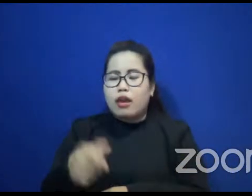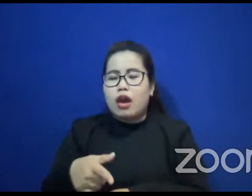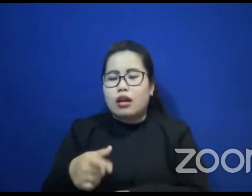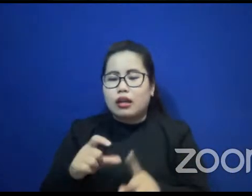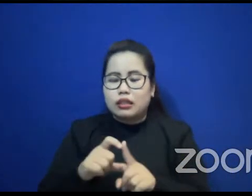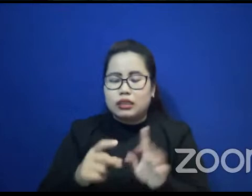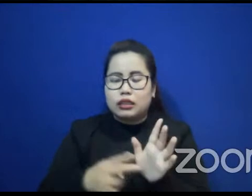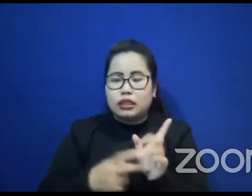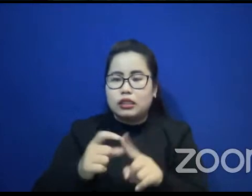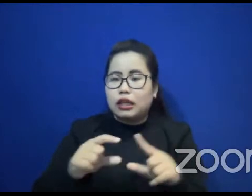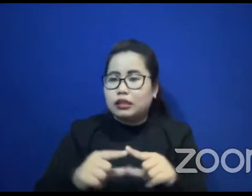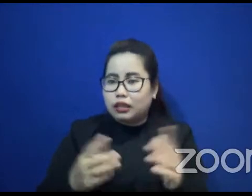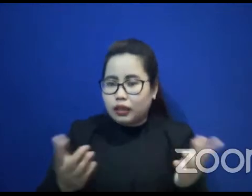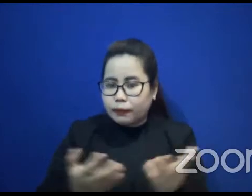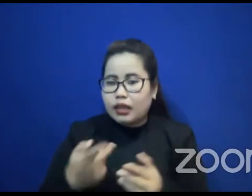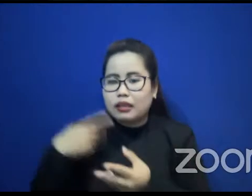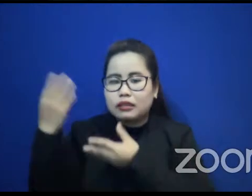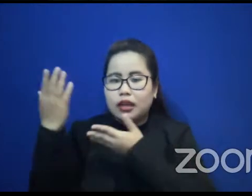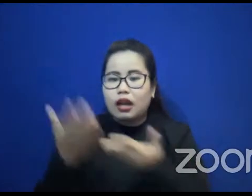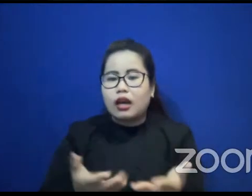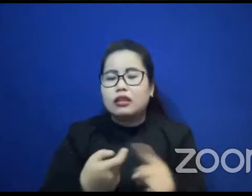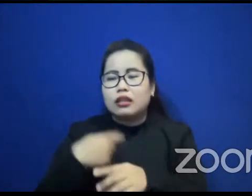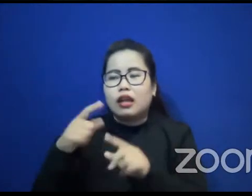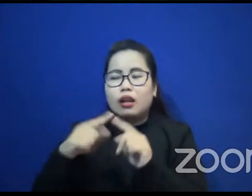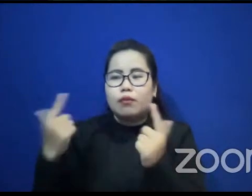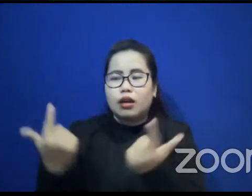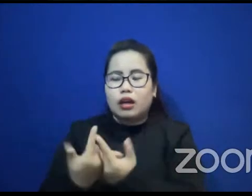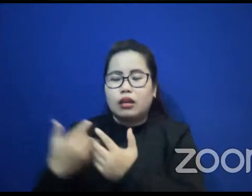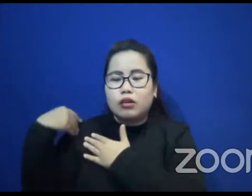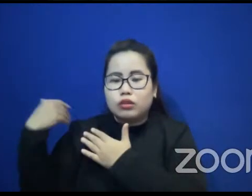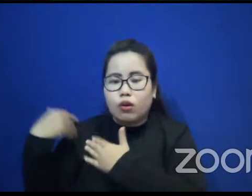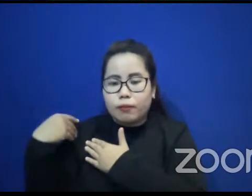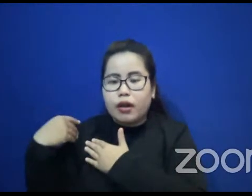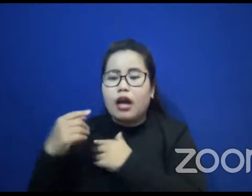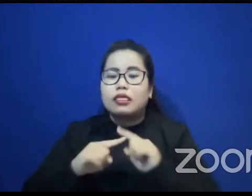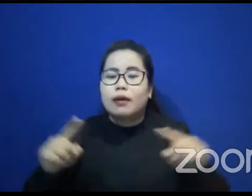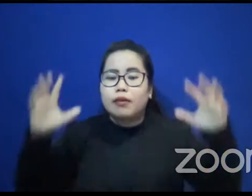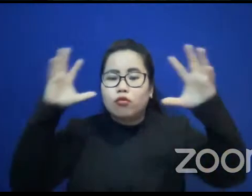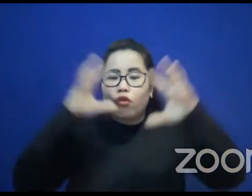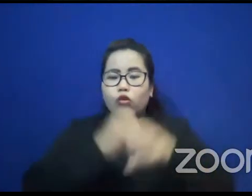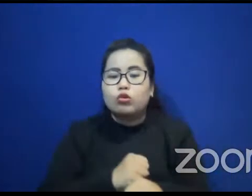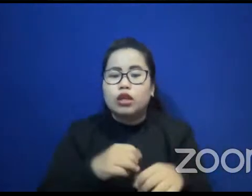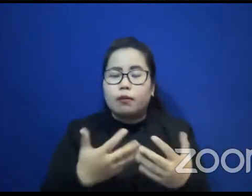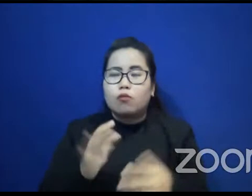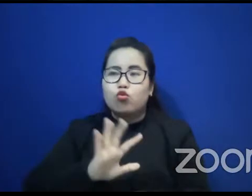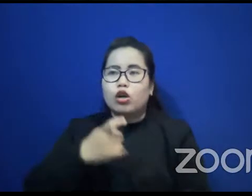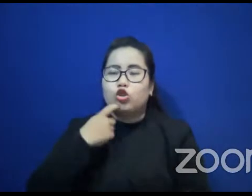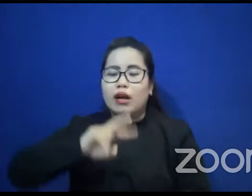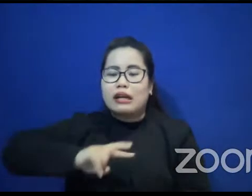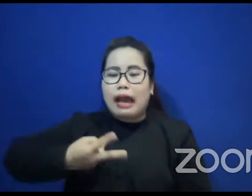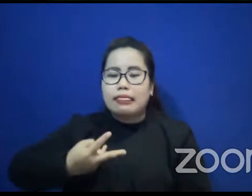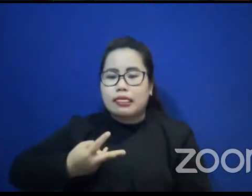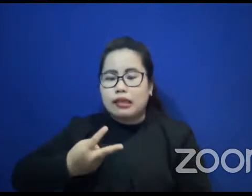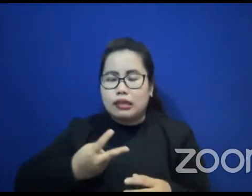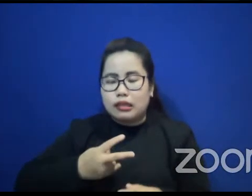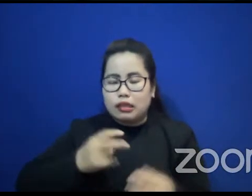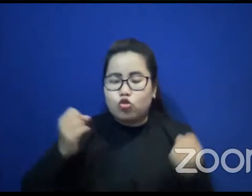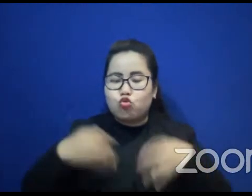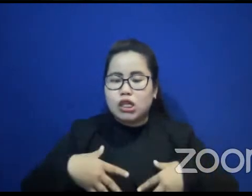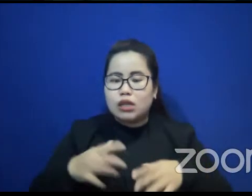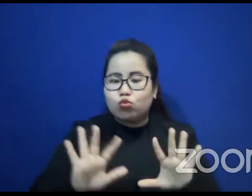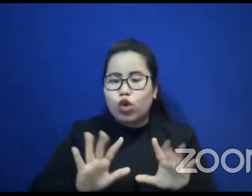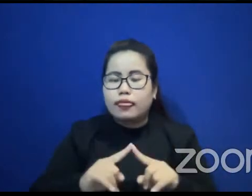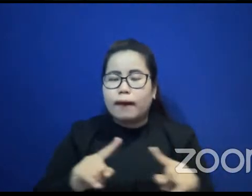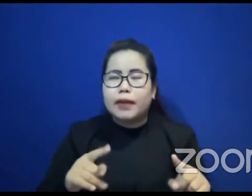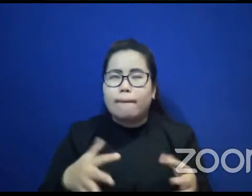serahkan kepada lembaga yang lembaga yang berwenang gitu tapi fokusnya memang bukan cuman ganti rugi tapi memang harus